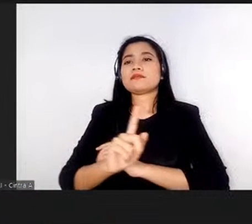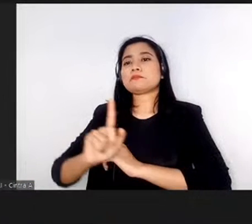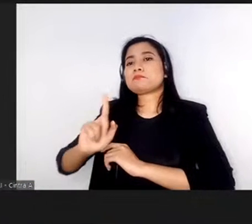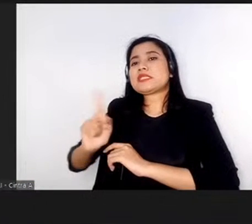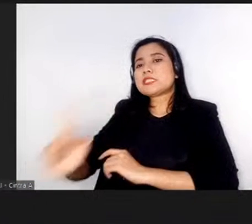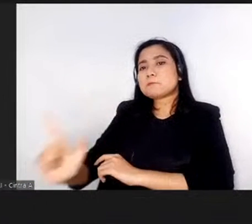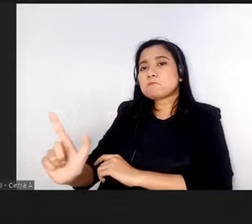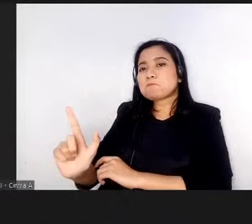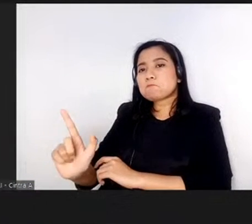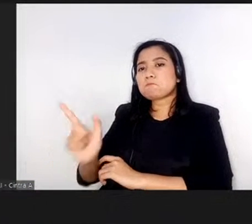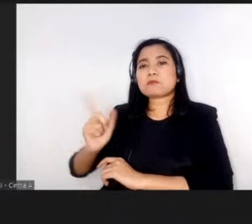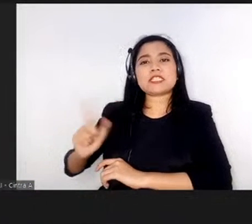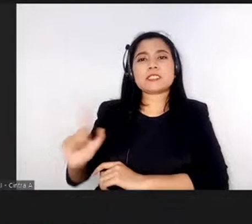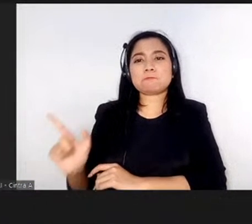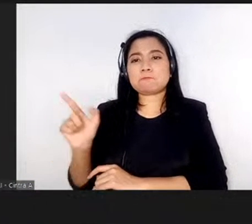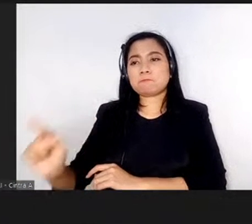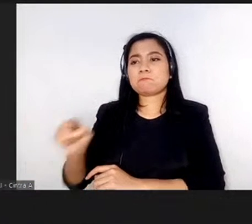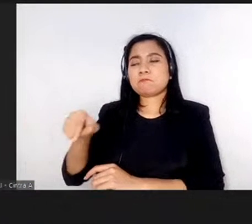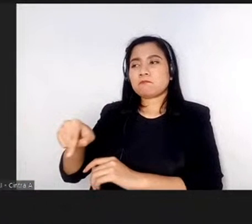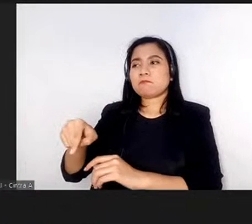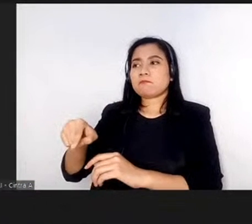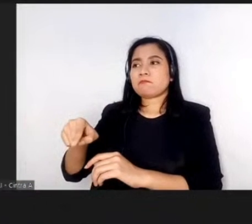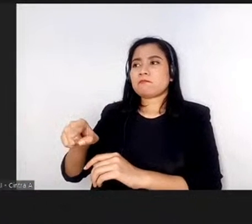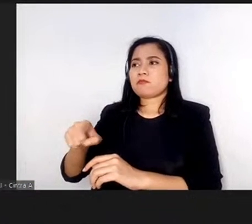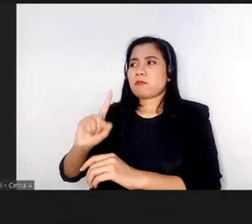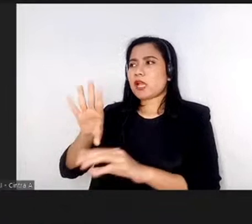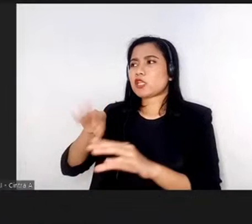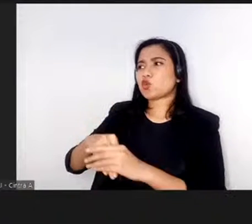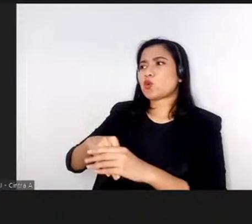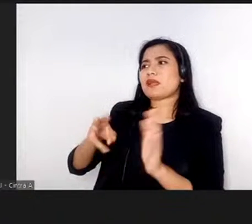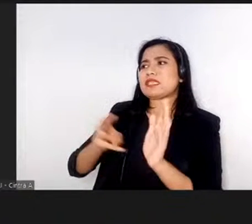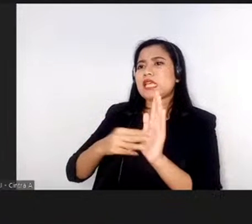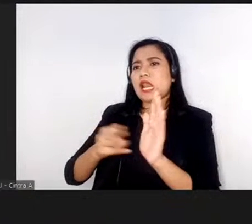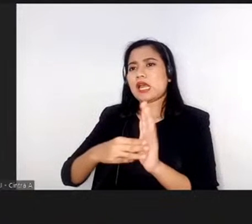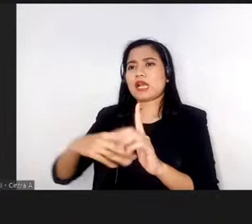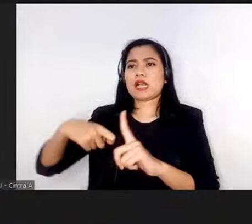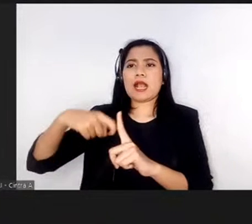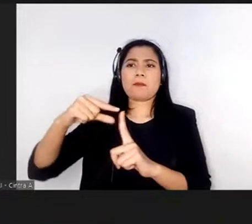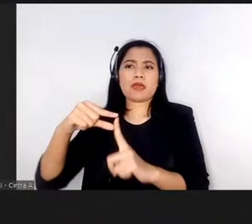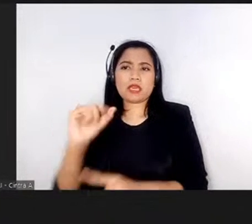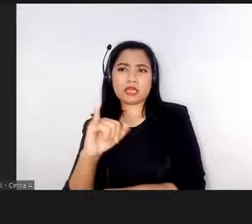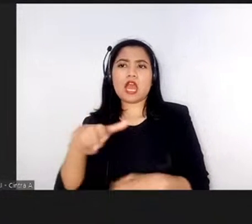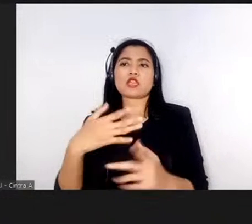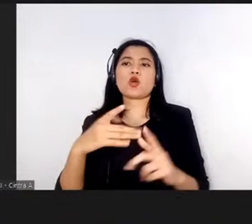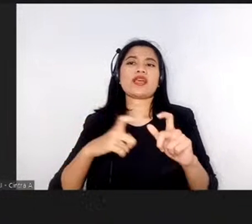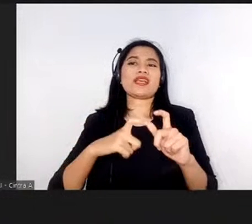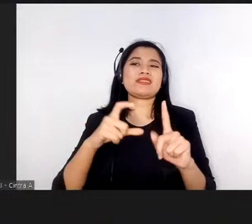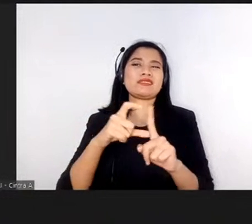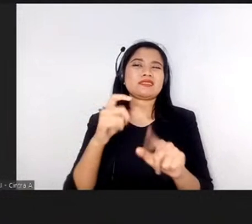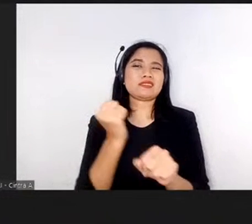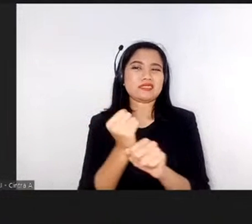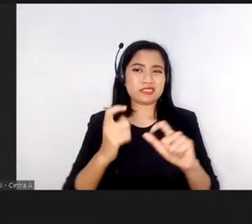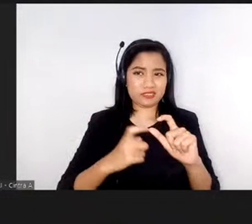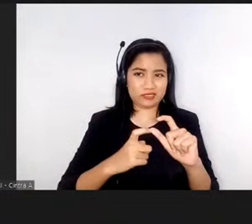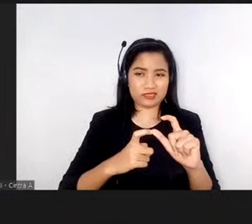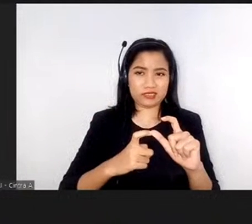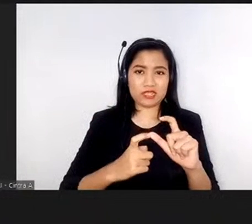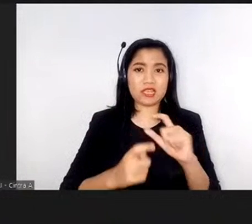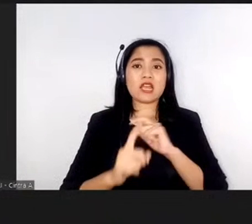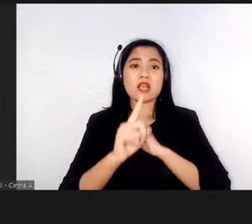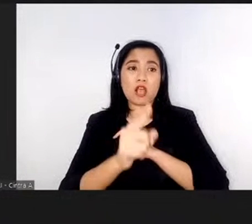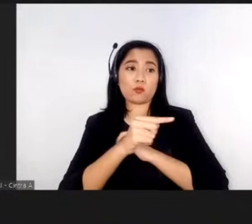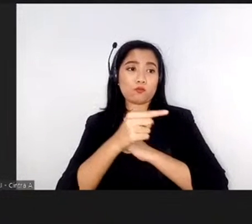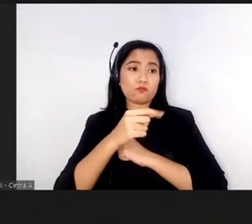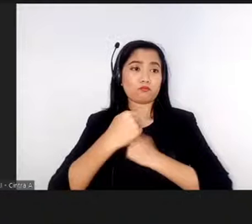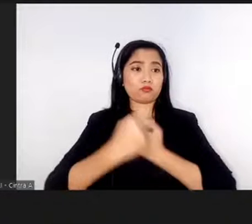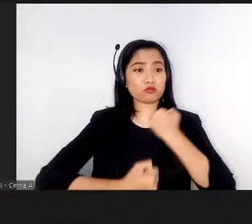di mana anda bisa memasukkan masalah ee KPI yang berhubungan dengan hak asas manusia atau sdgis perusahaan yang memenuhi itu semua bisa mendapatkan